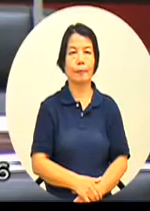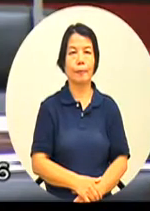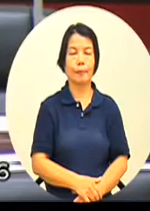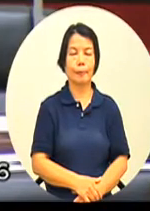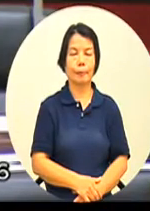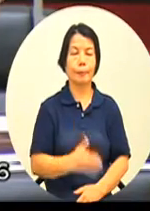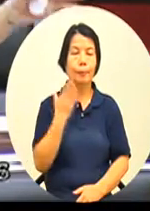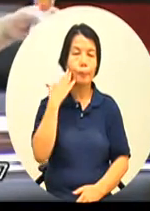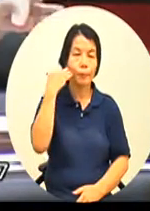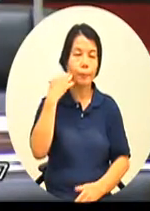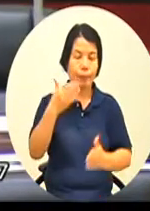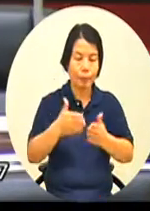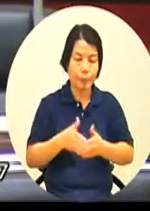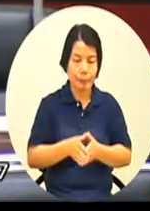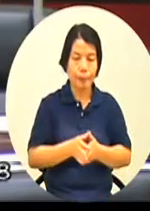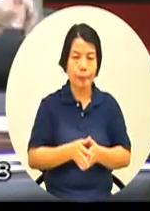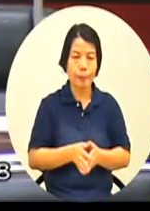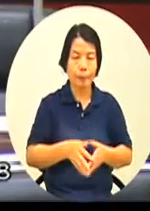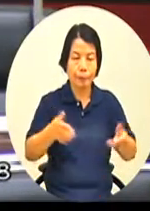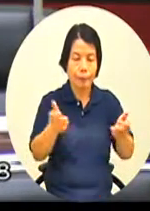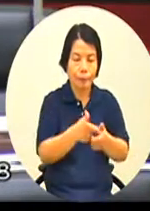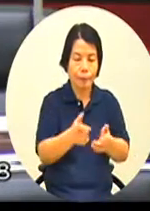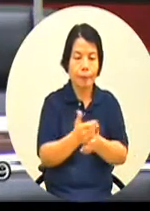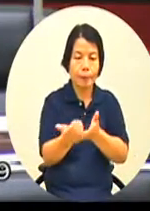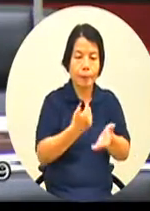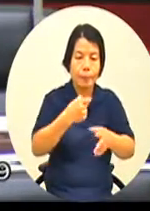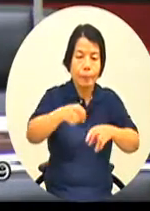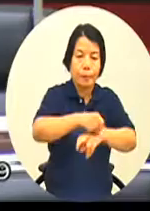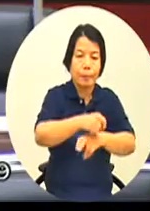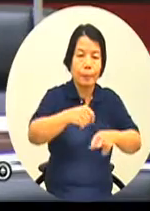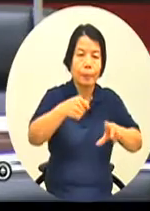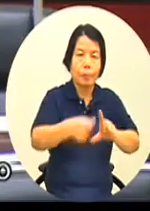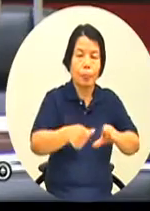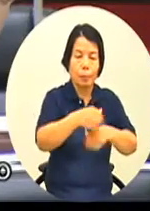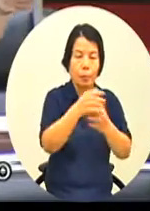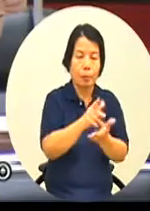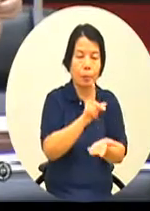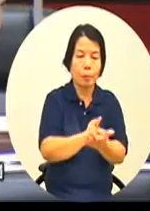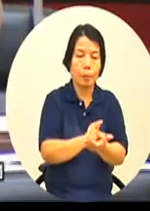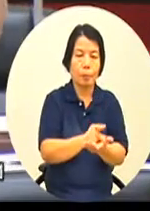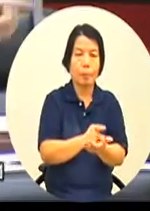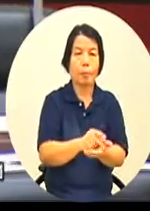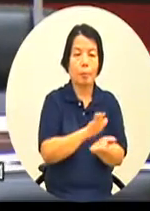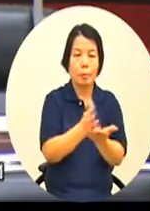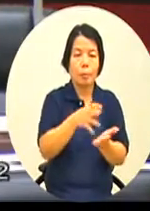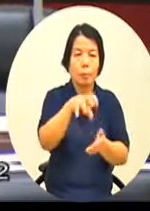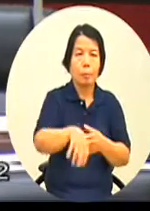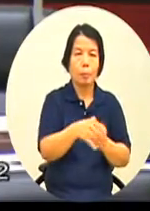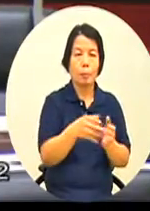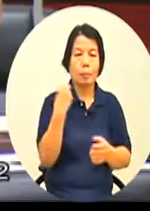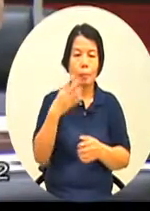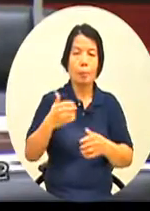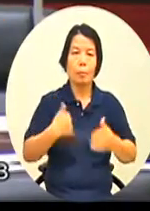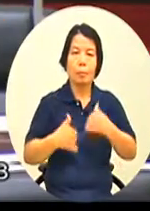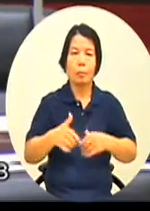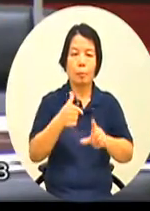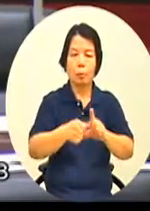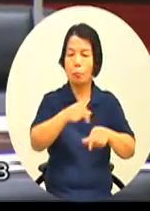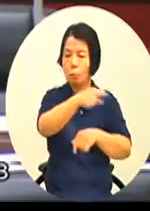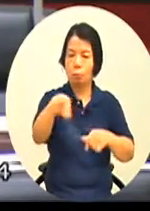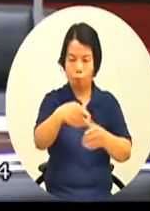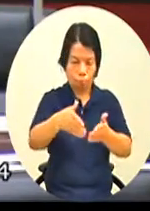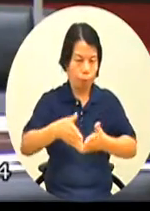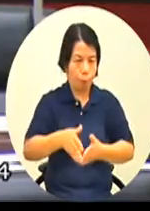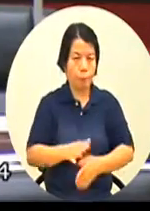盖图书馆在前进区，一样的模式，你知道前进区或新兴区的人要吗？他当然要啊。